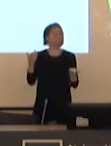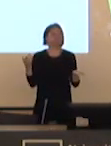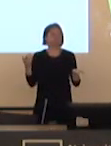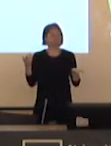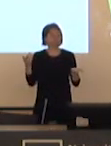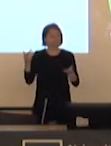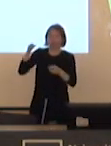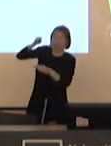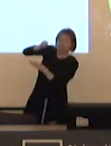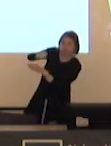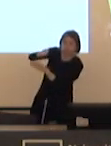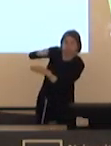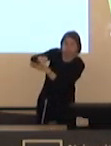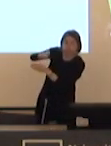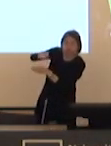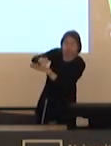En aquest curs,